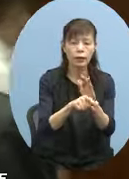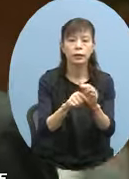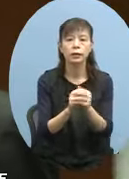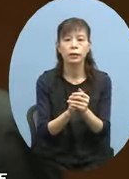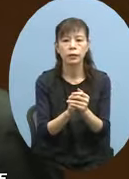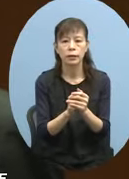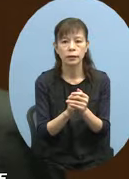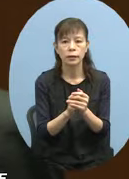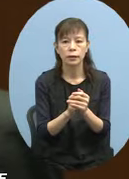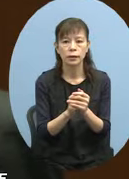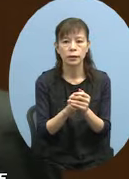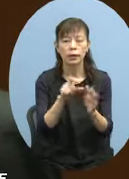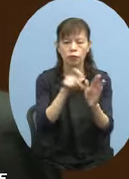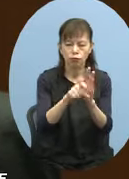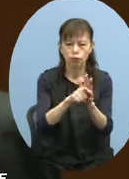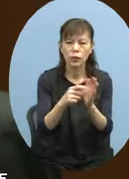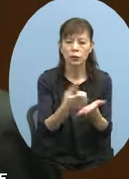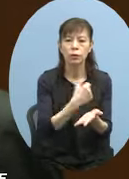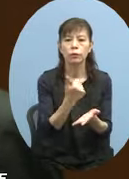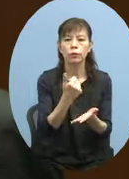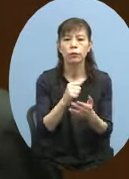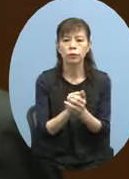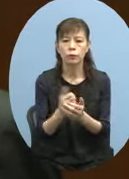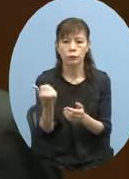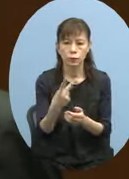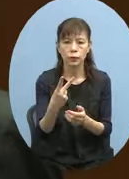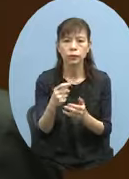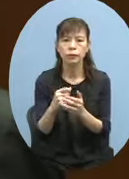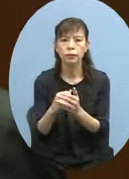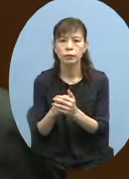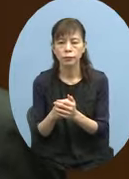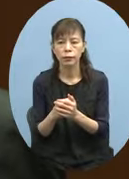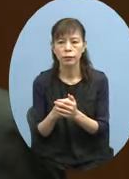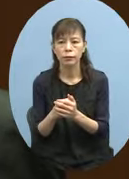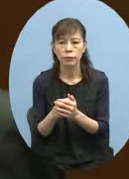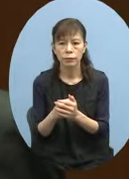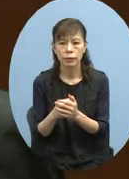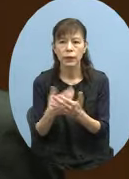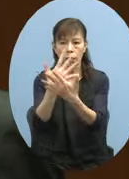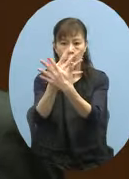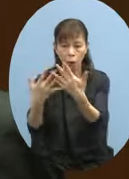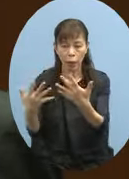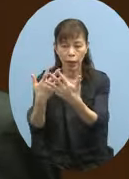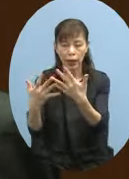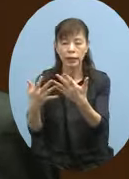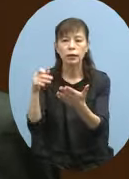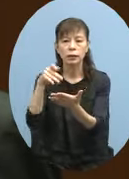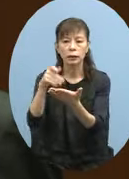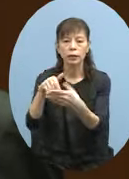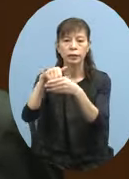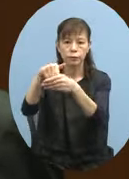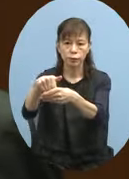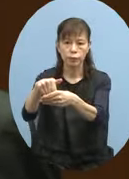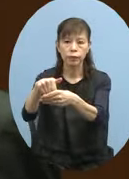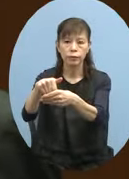口嚟到收呢筆錢，同時咧亦都通過網上